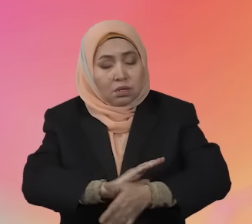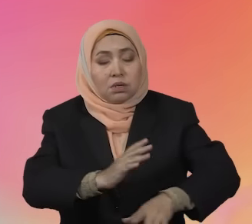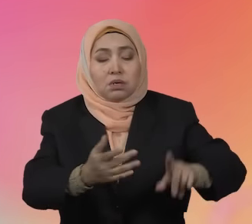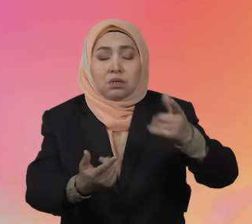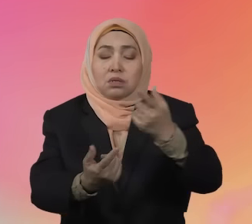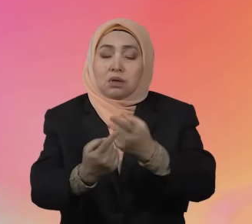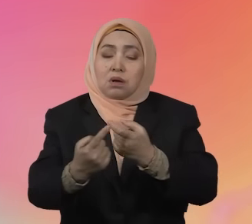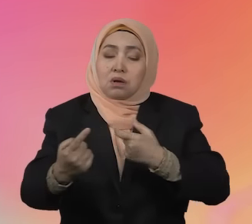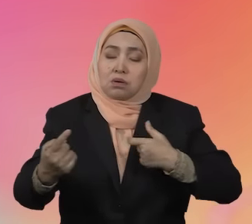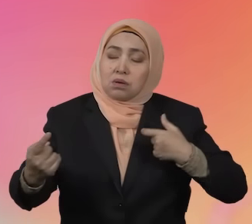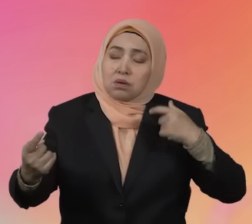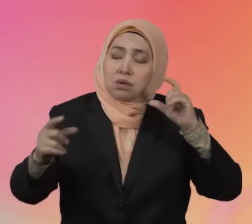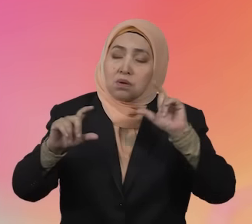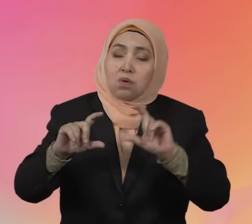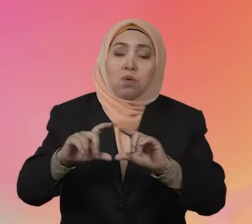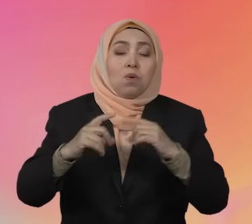أولئك أن